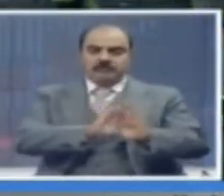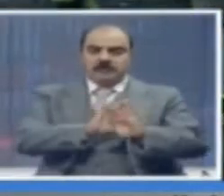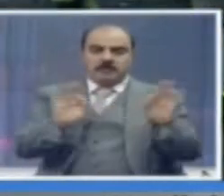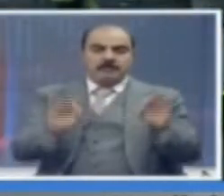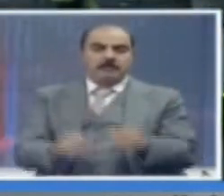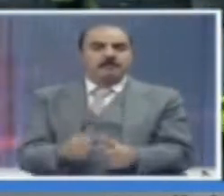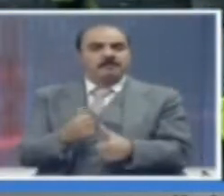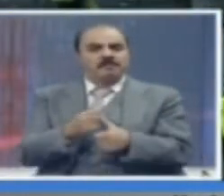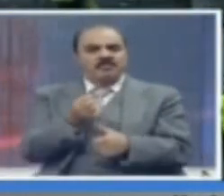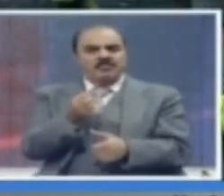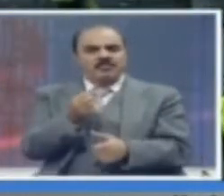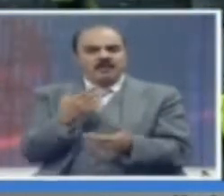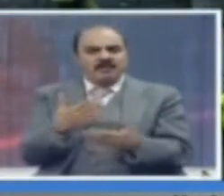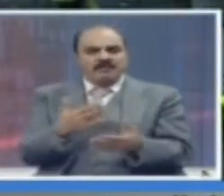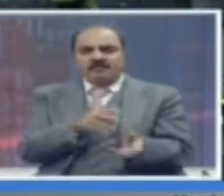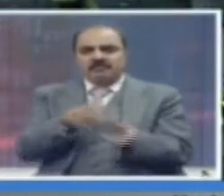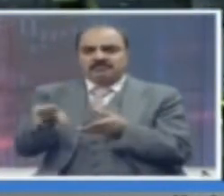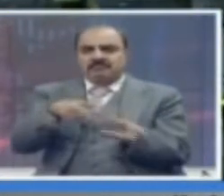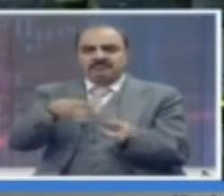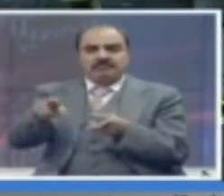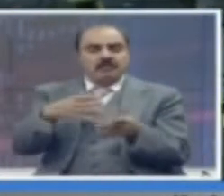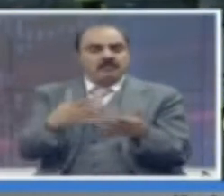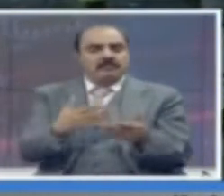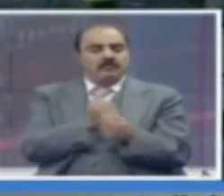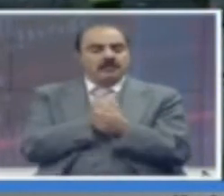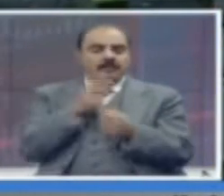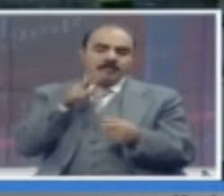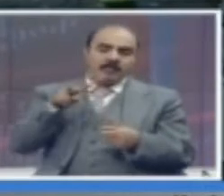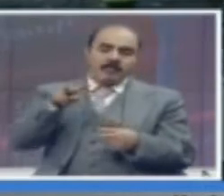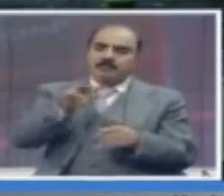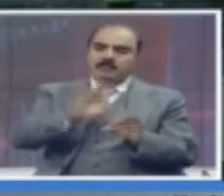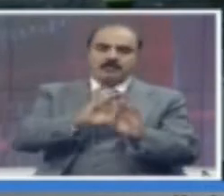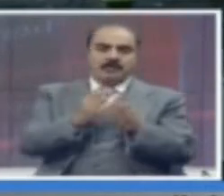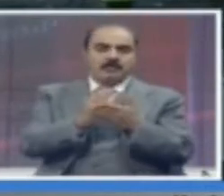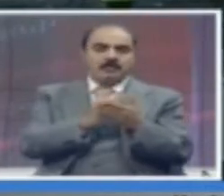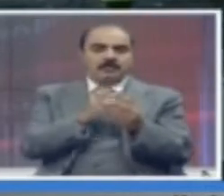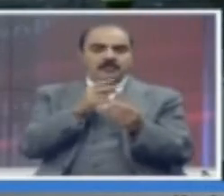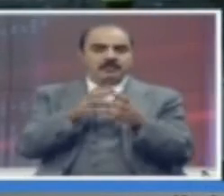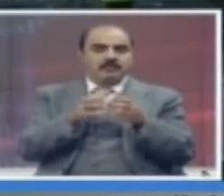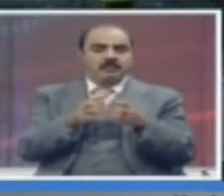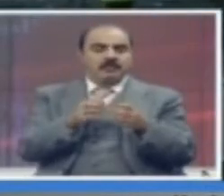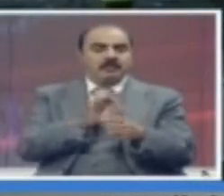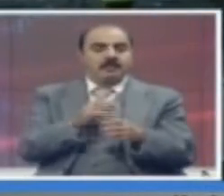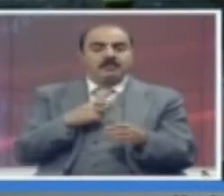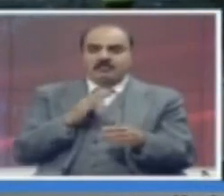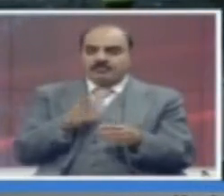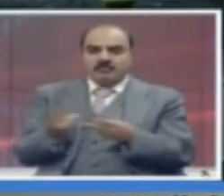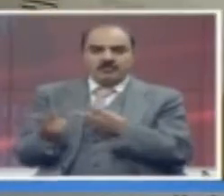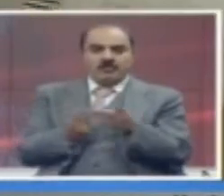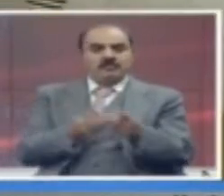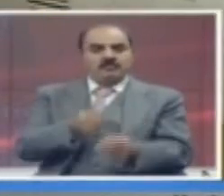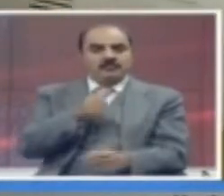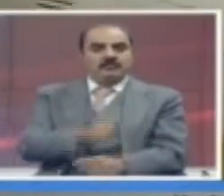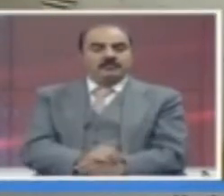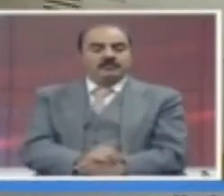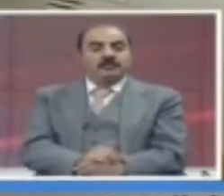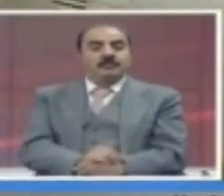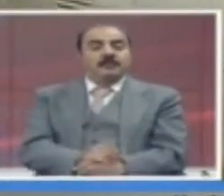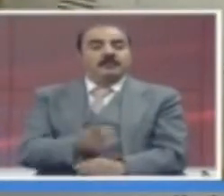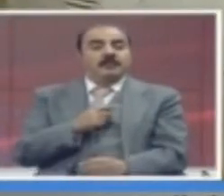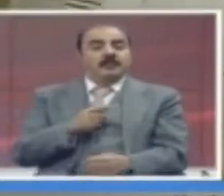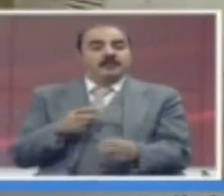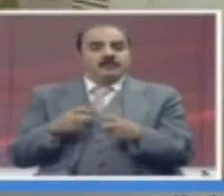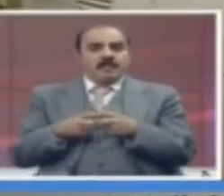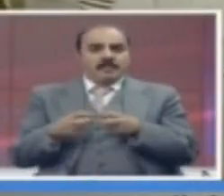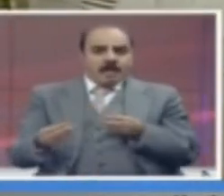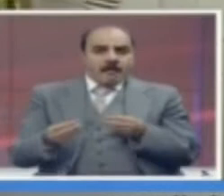خلاص. بقيت أعمال العرض المتحفي تعتبر تقريبا خلصت، وإحنا يعني جاهزين لاستقبال الآثار. ويستعد المتحف